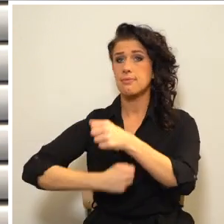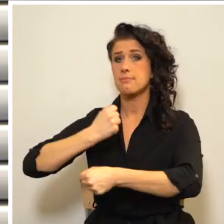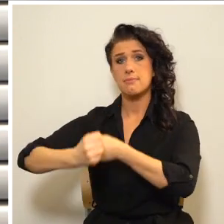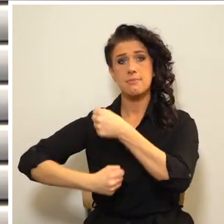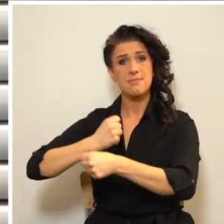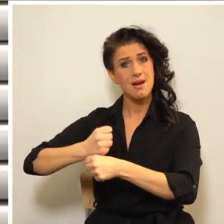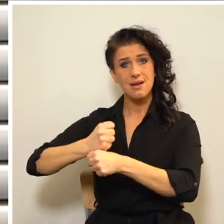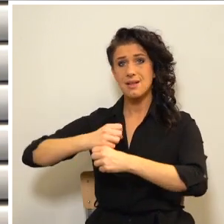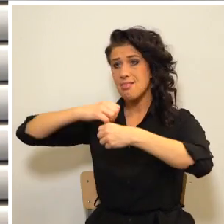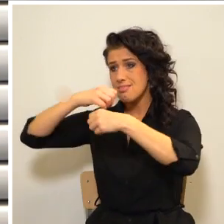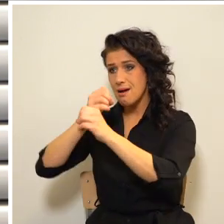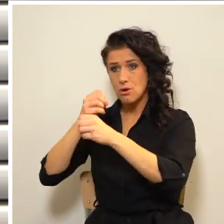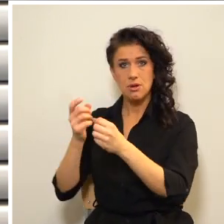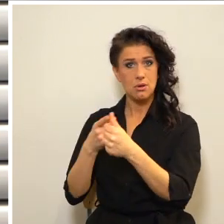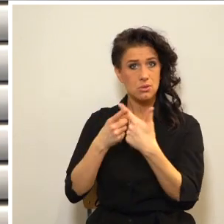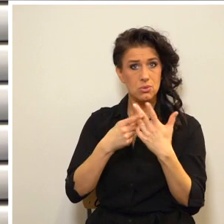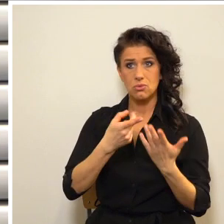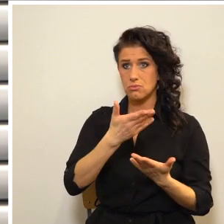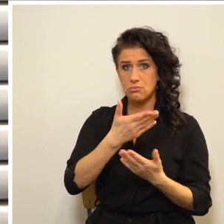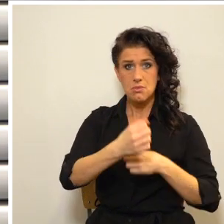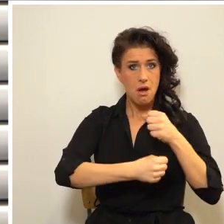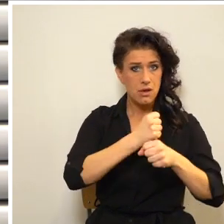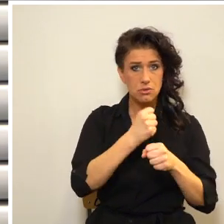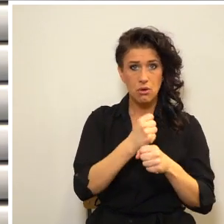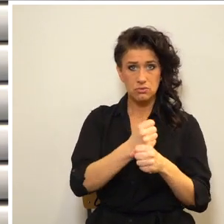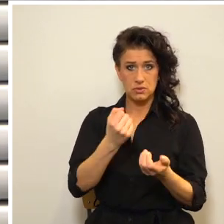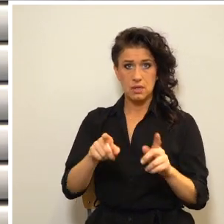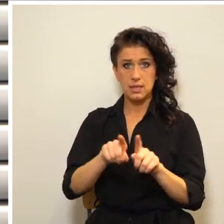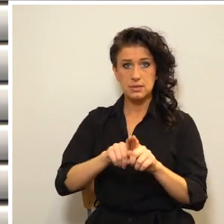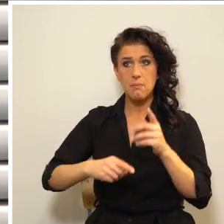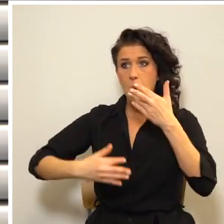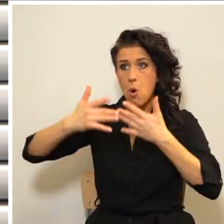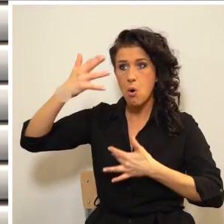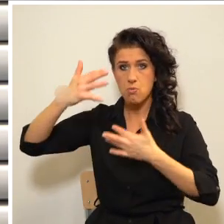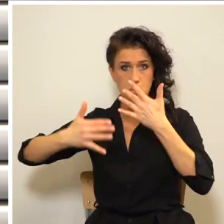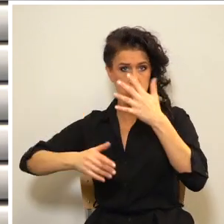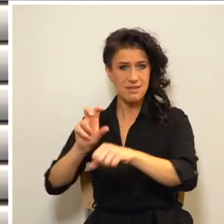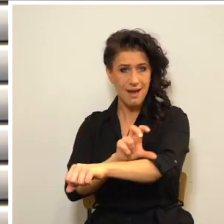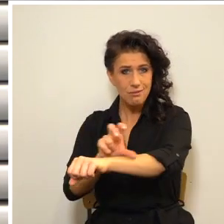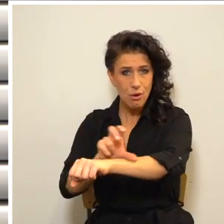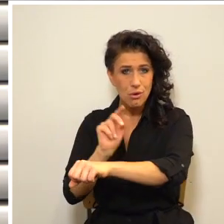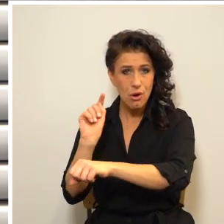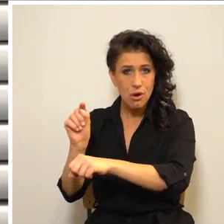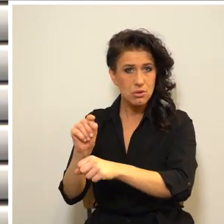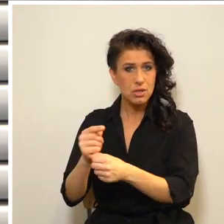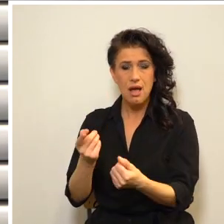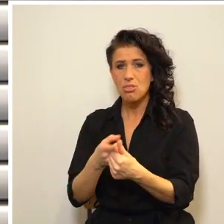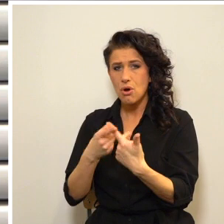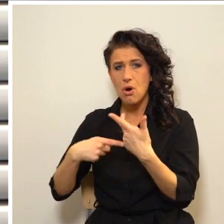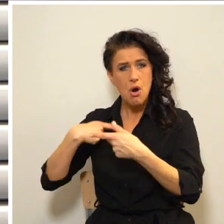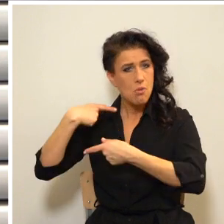cieniu laboratorium w cieniu pracowni symulacji komputerowej bardzo złożony proces